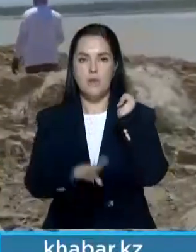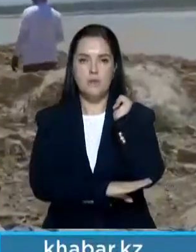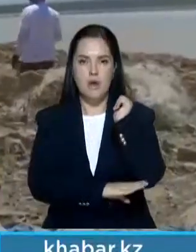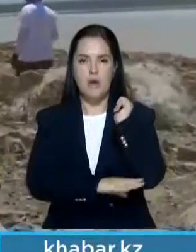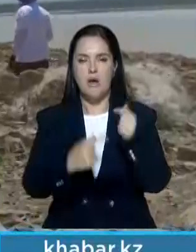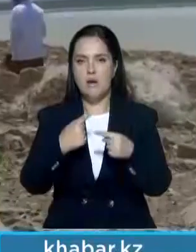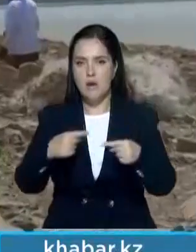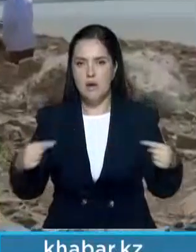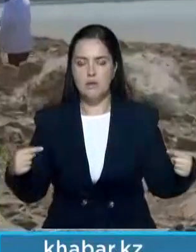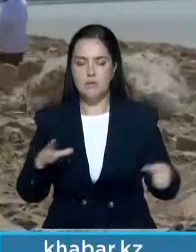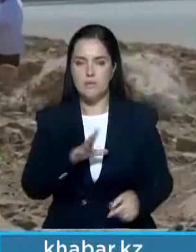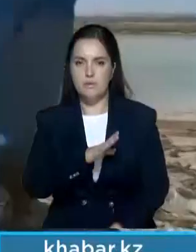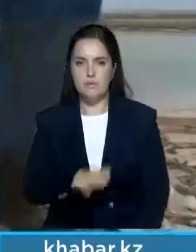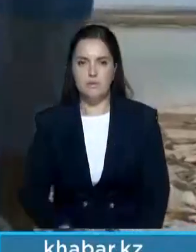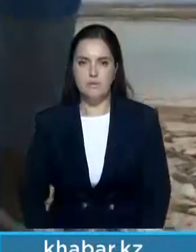декоратив